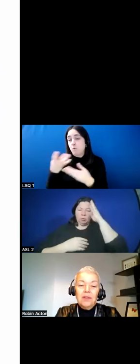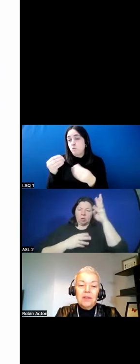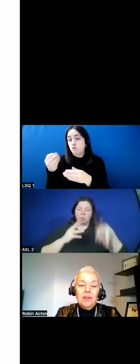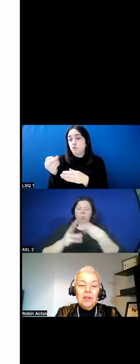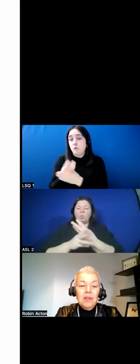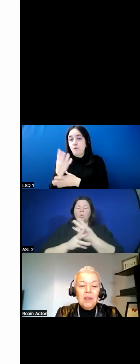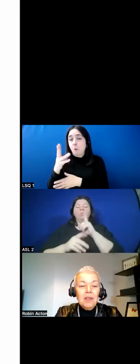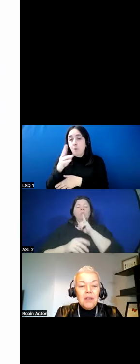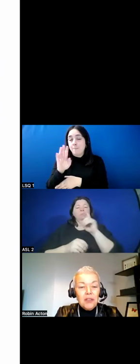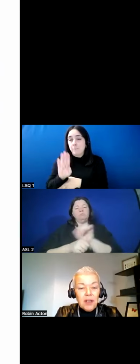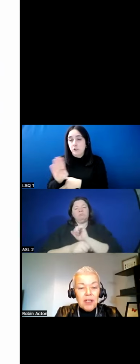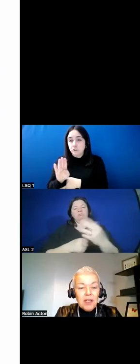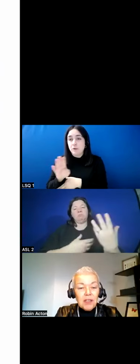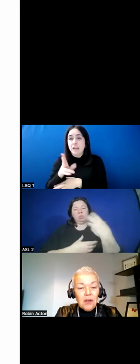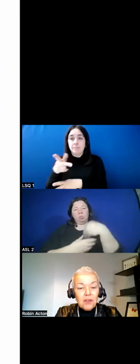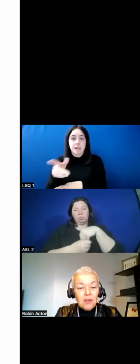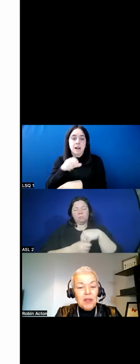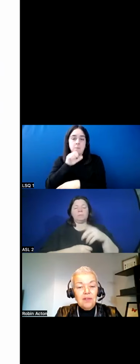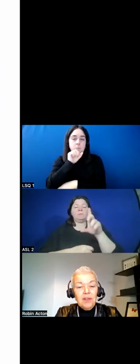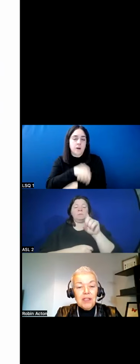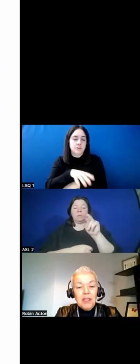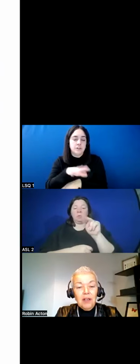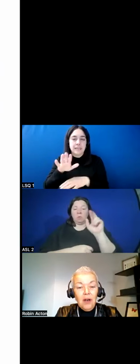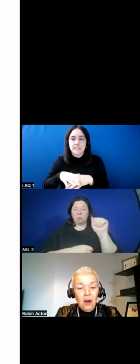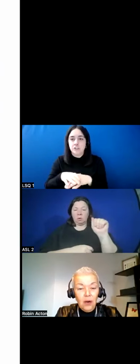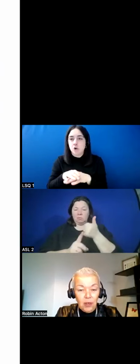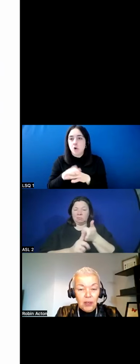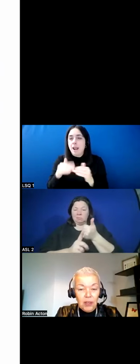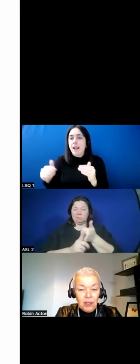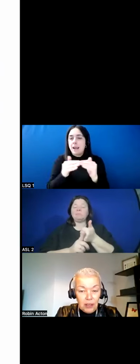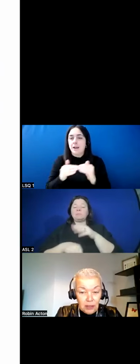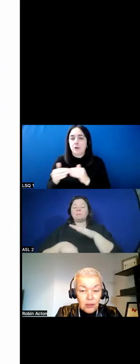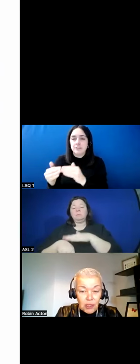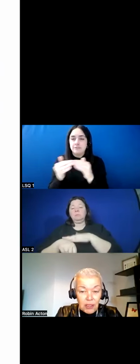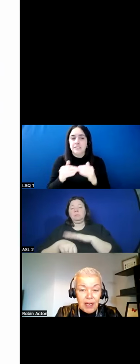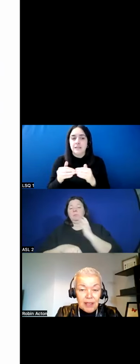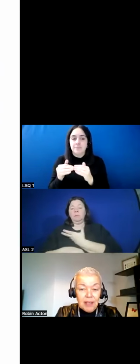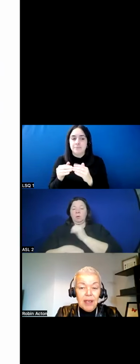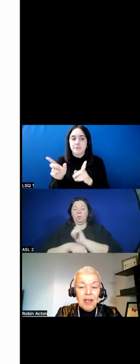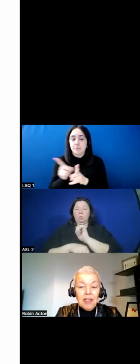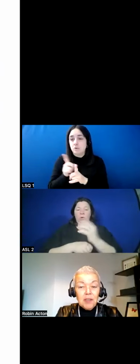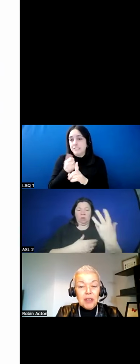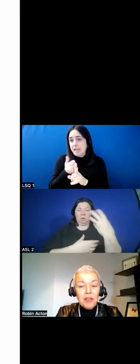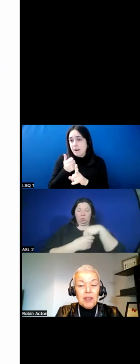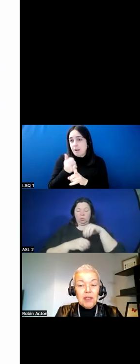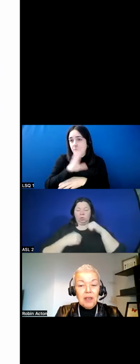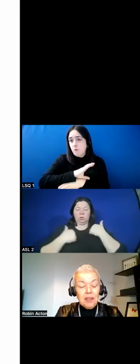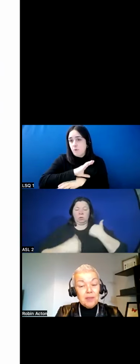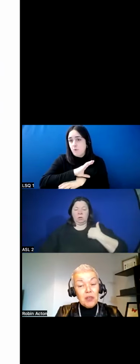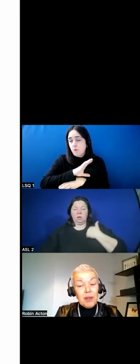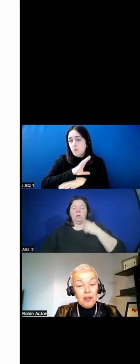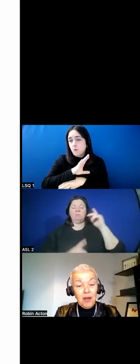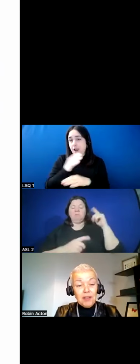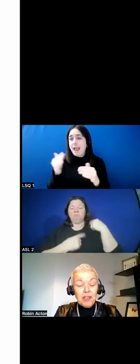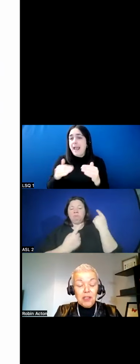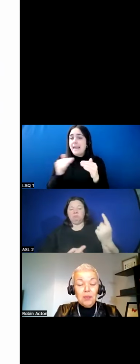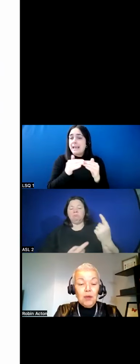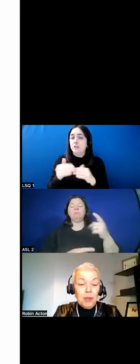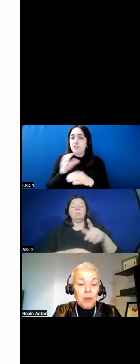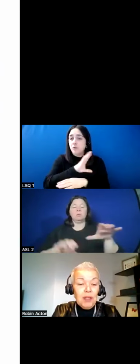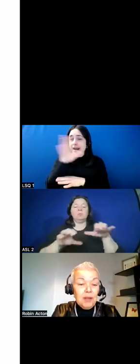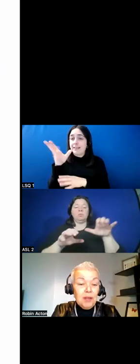monde véritablement inclusif. Donna a aussi conseillé Inclusion Canada dans notre travail de